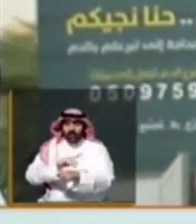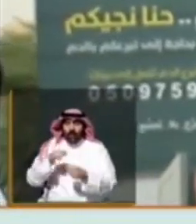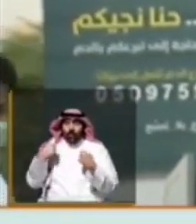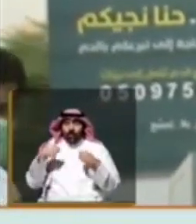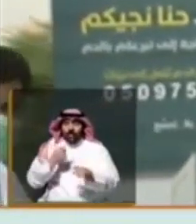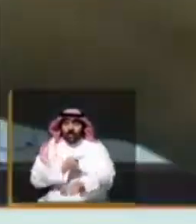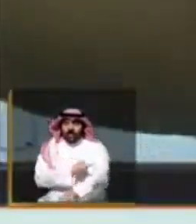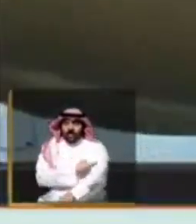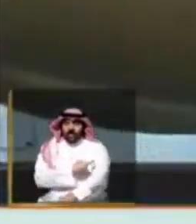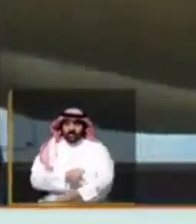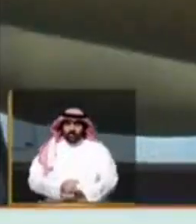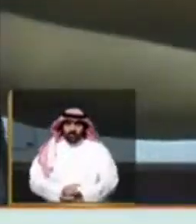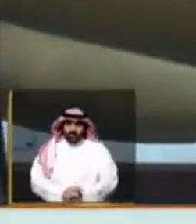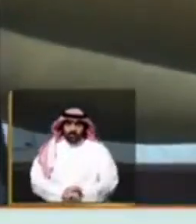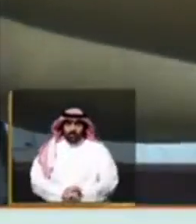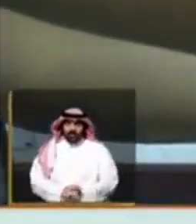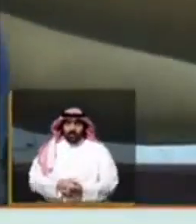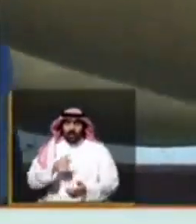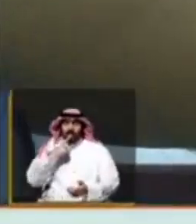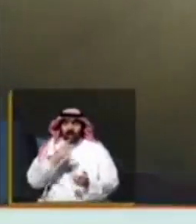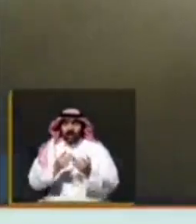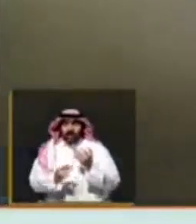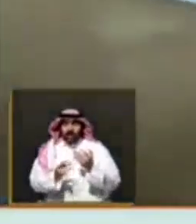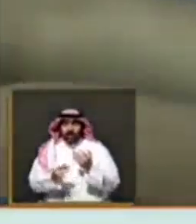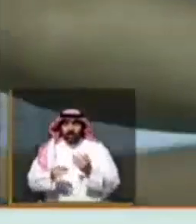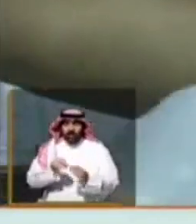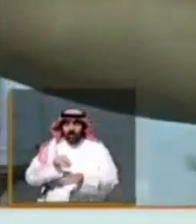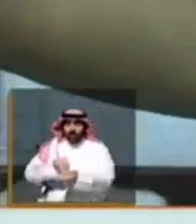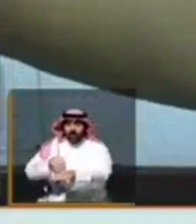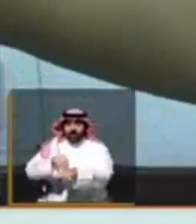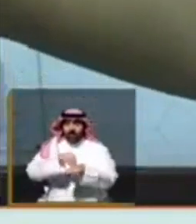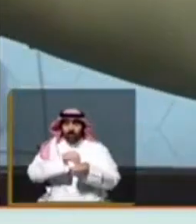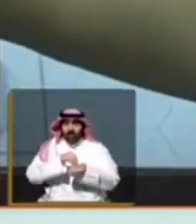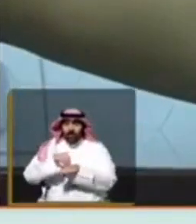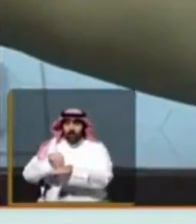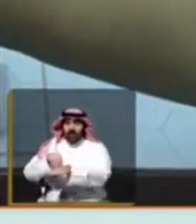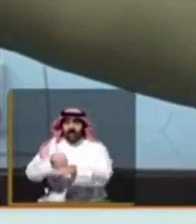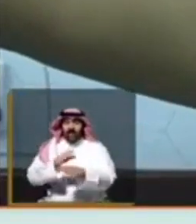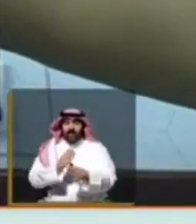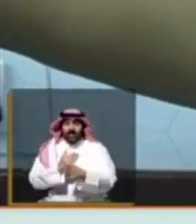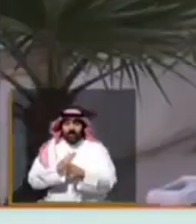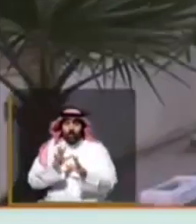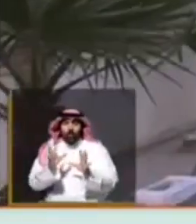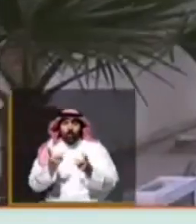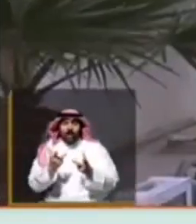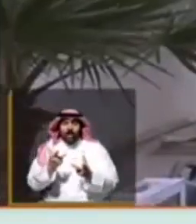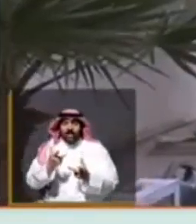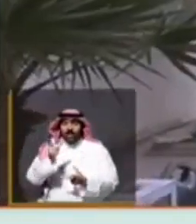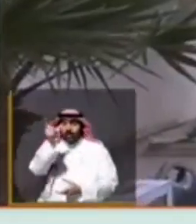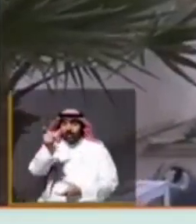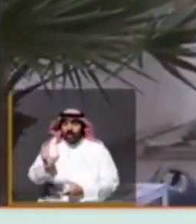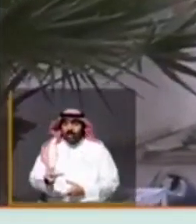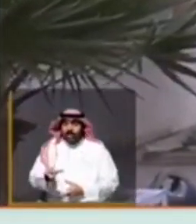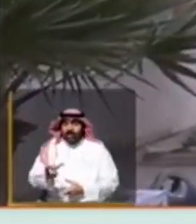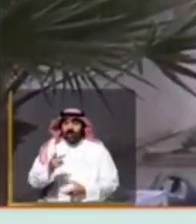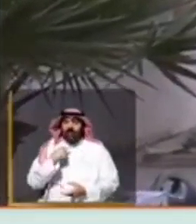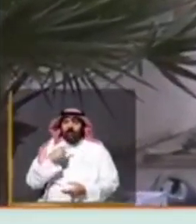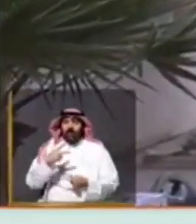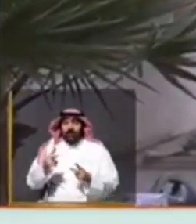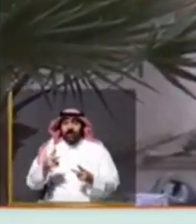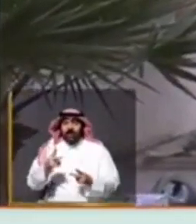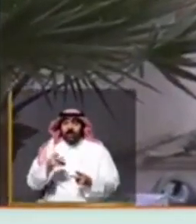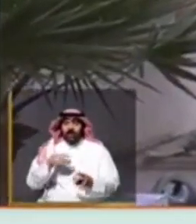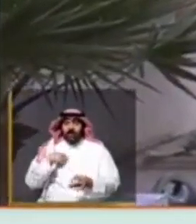بوزارة الصحة. وحدات الدم المتنقلة والمجهزة بالكامل تكون حيث يكون المتبرع، ففي